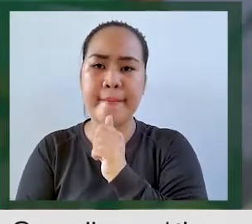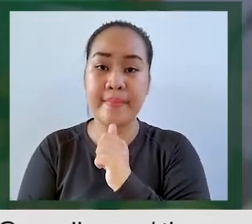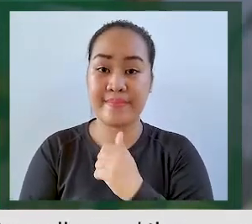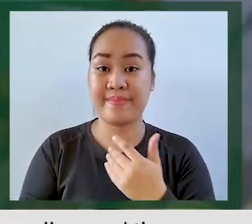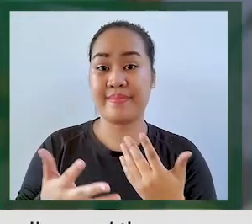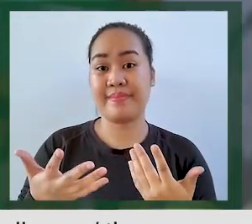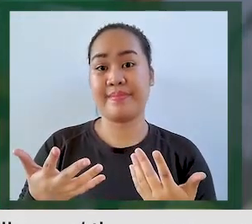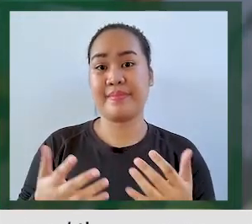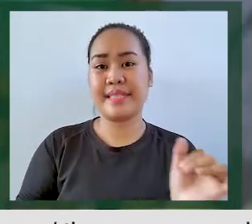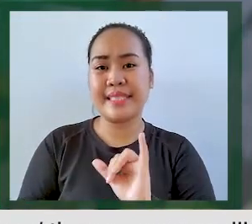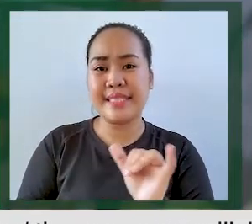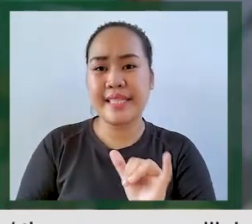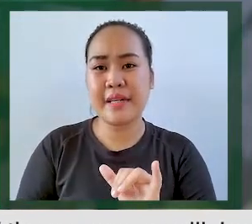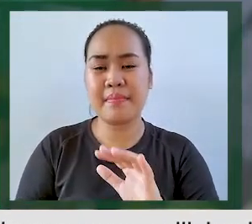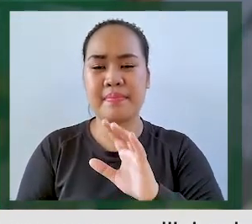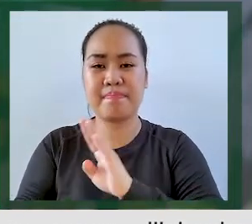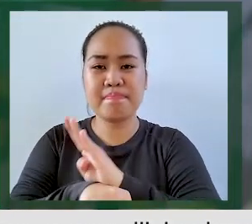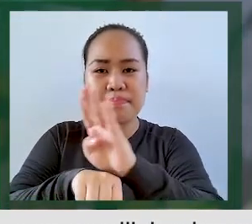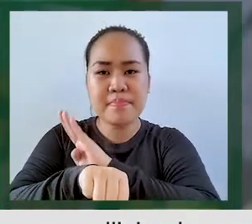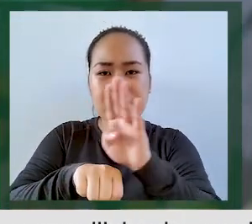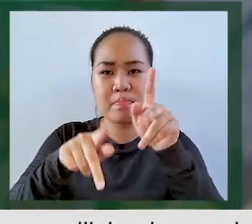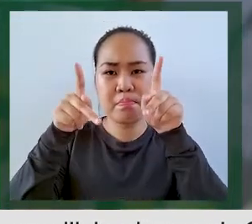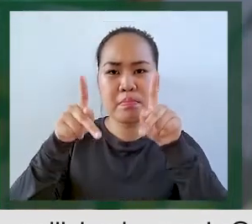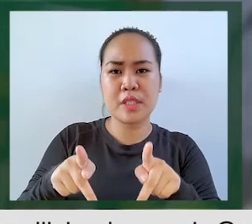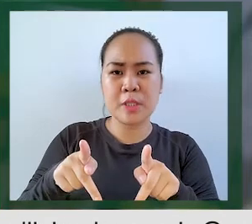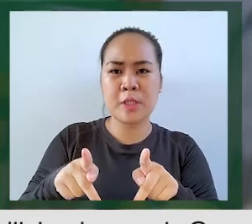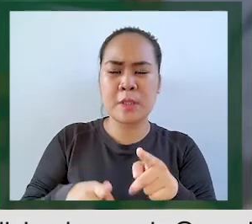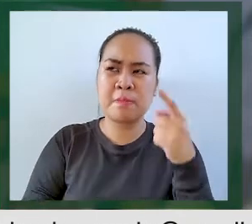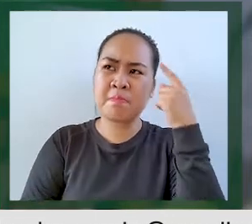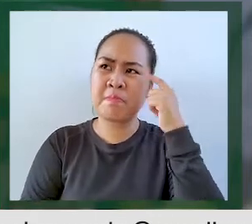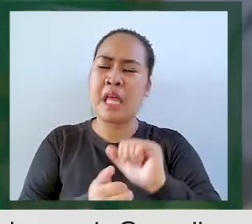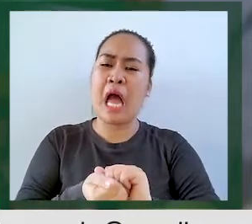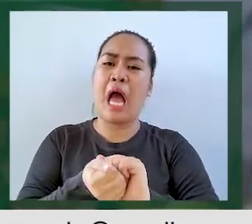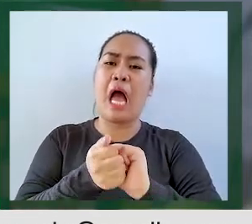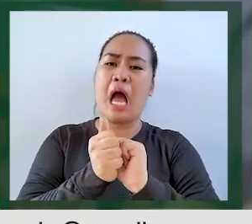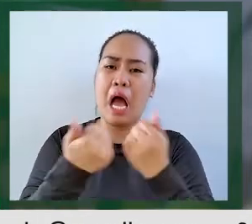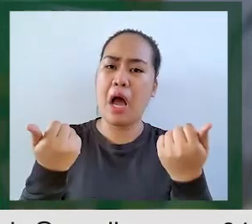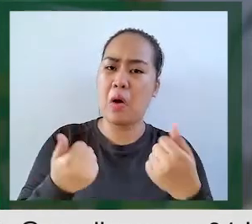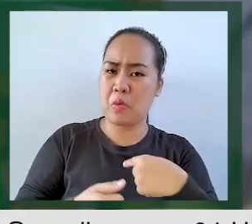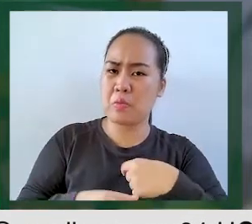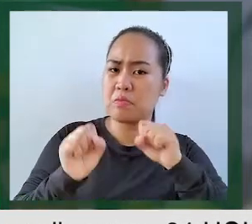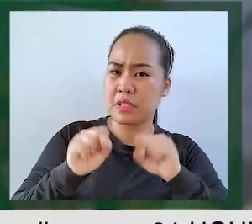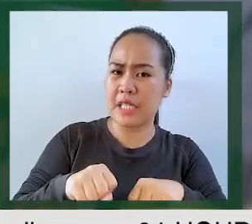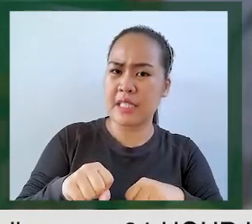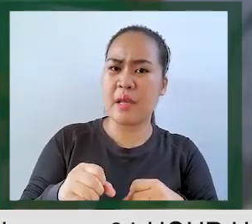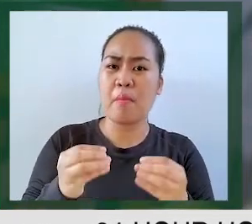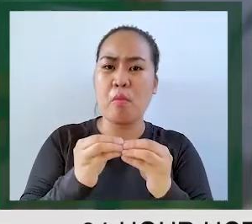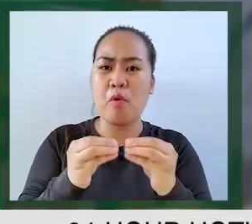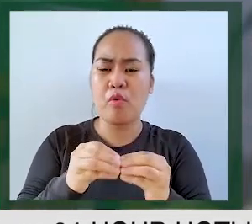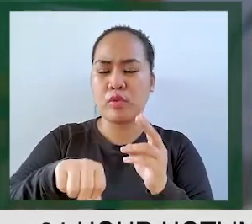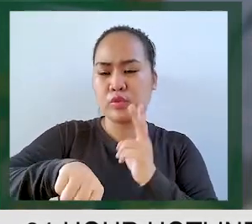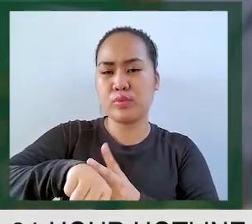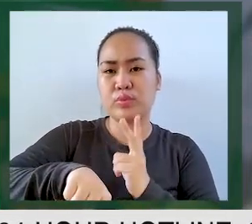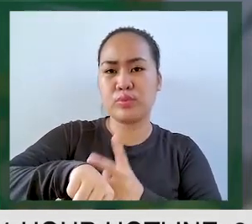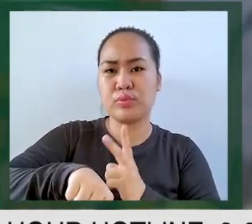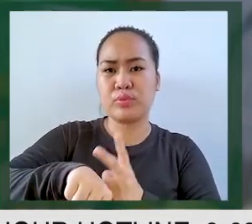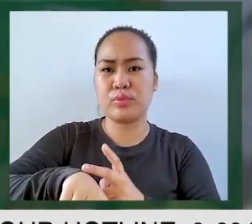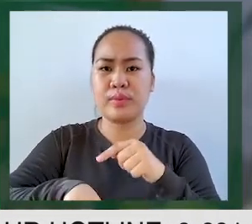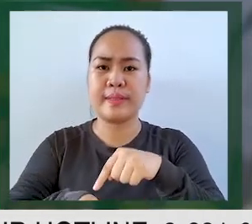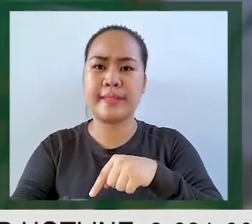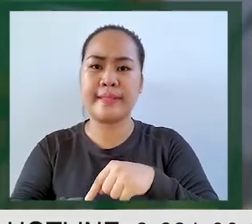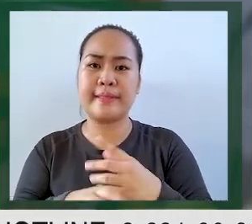pagpapatrabaho sa kanilang mga empleyado. Ngayon, ano nangyayari? Yung minimal workforce, minsan hindi rin